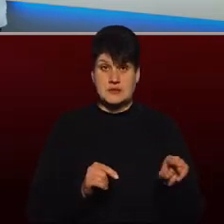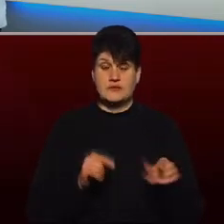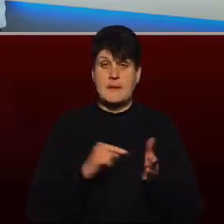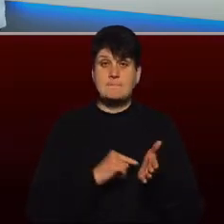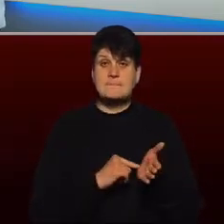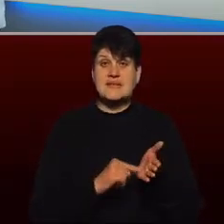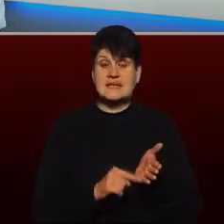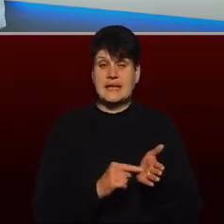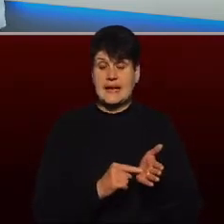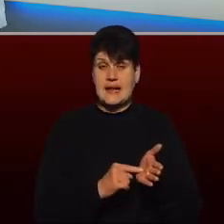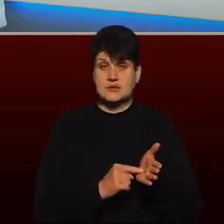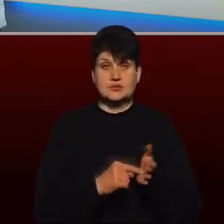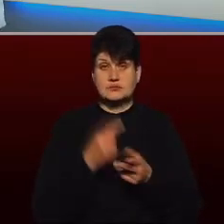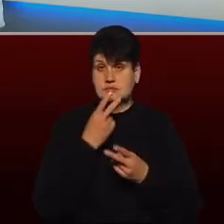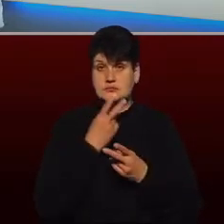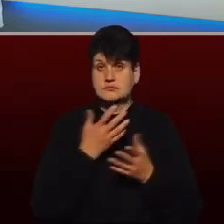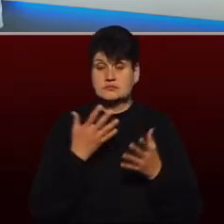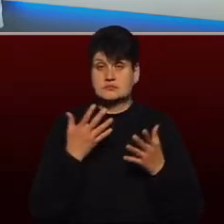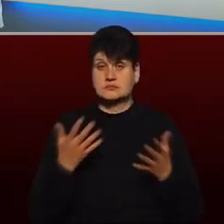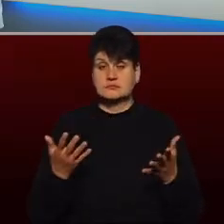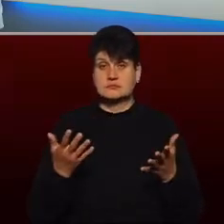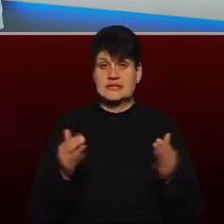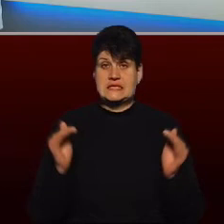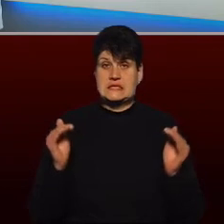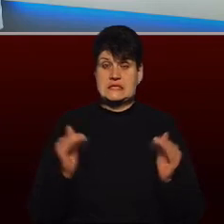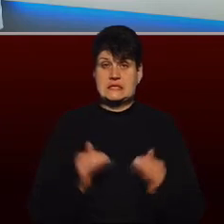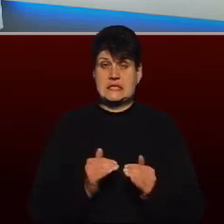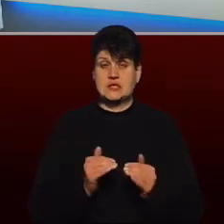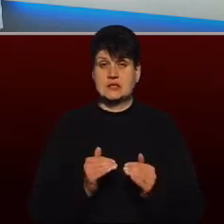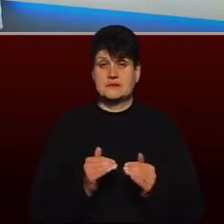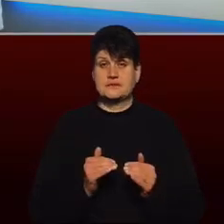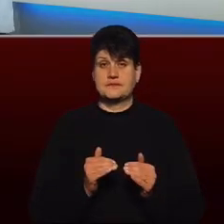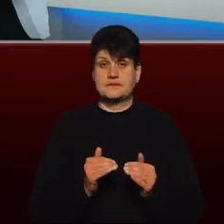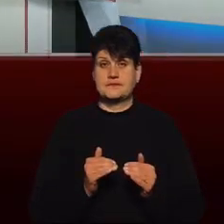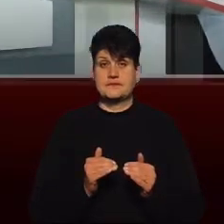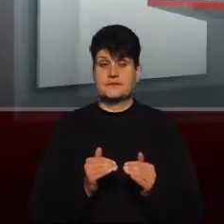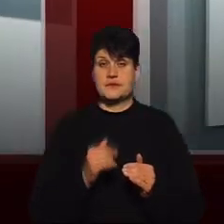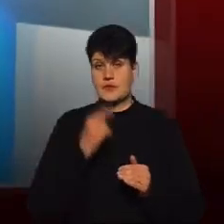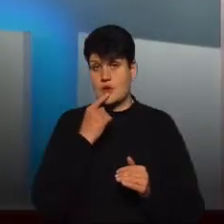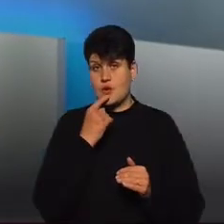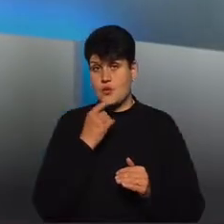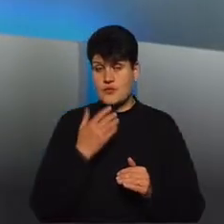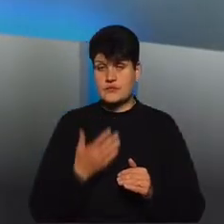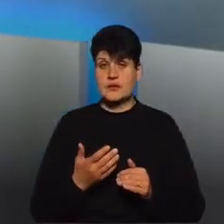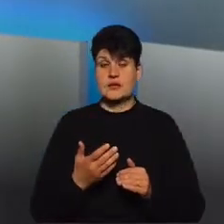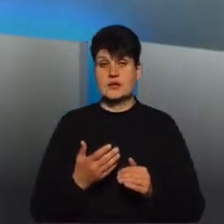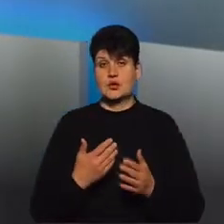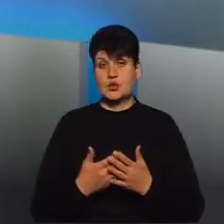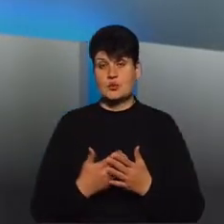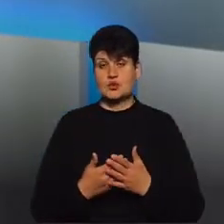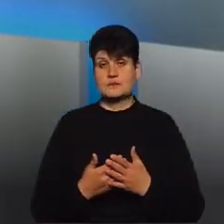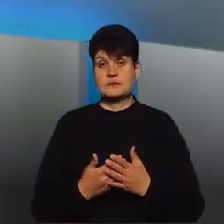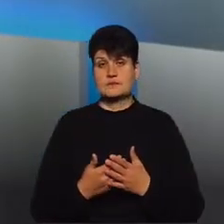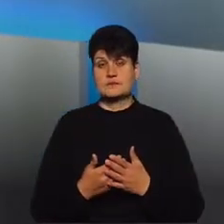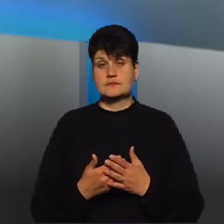не спостерігається зниження оксигенації крові. Тобто